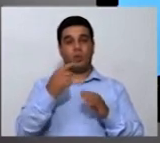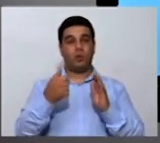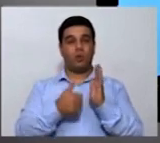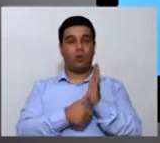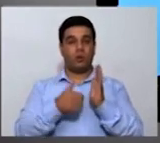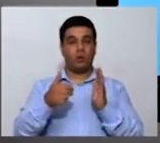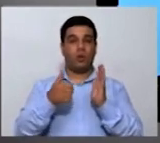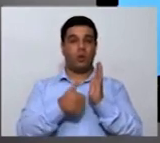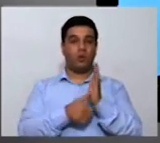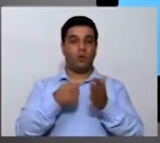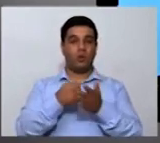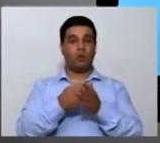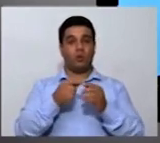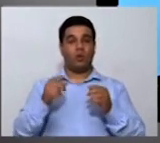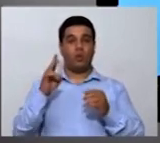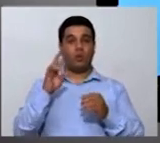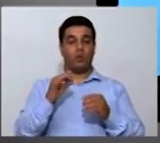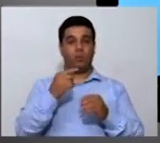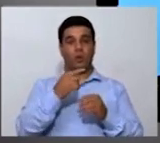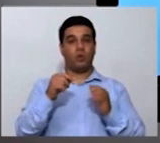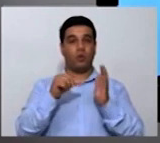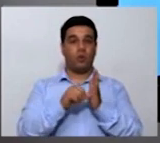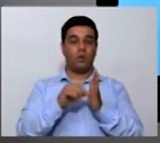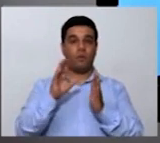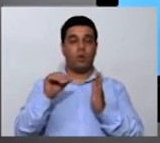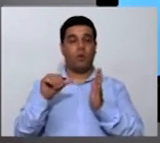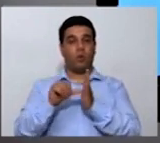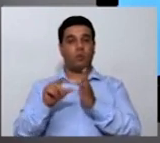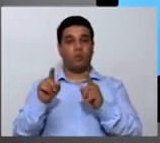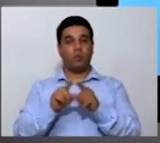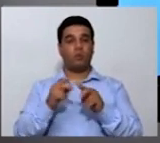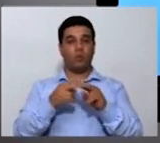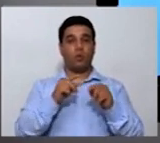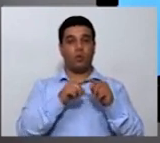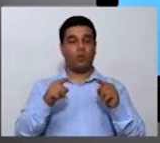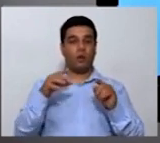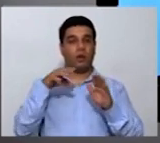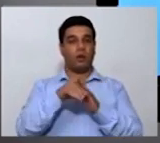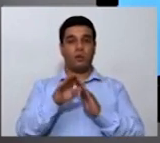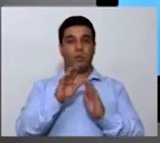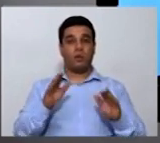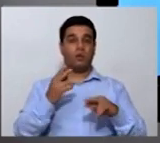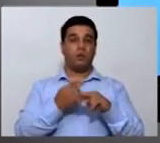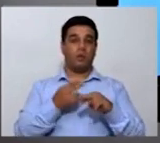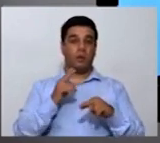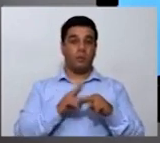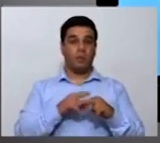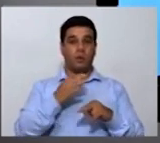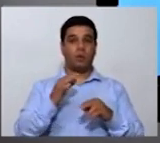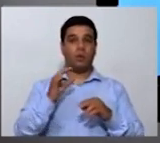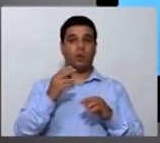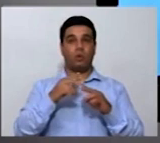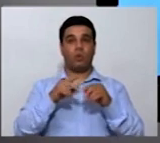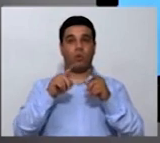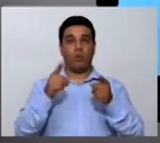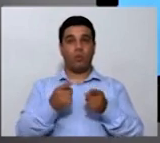dan 6 gacha. Lekin -6 ham, 6 ham bu oraliqqa kirmaydi. Demak, limonoq